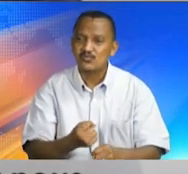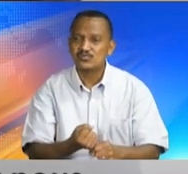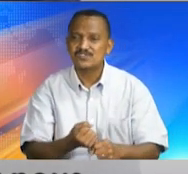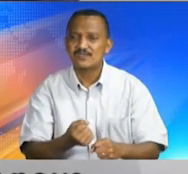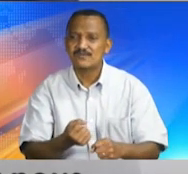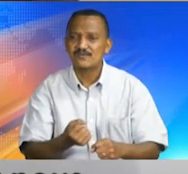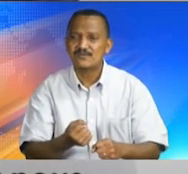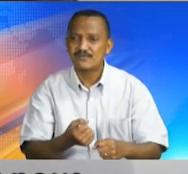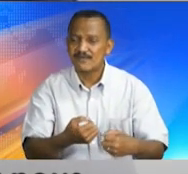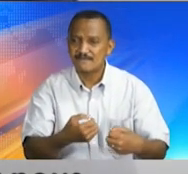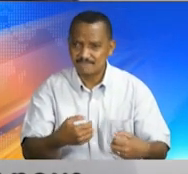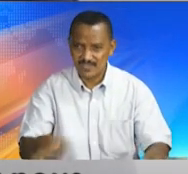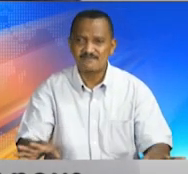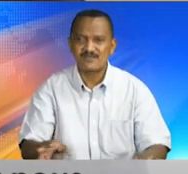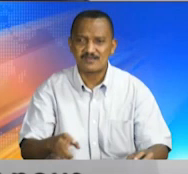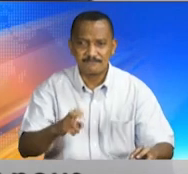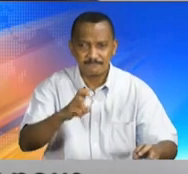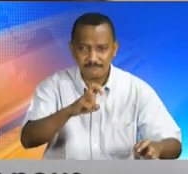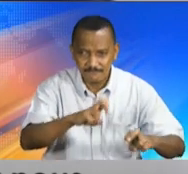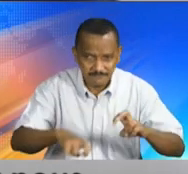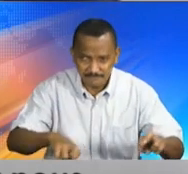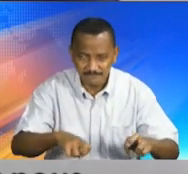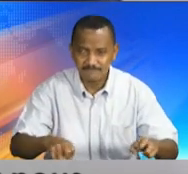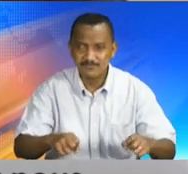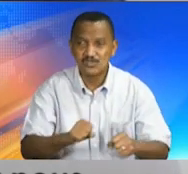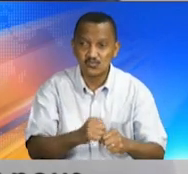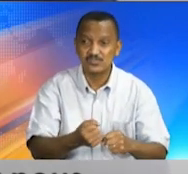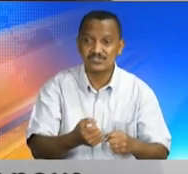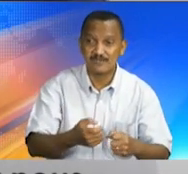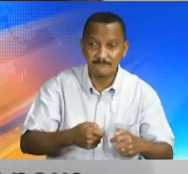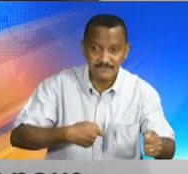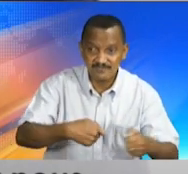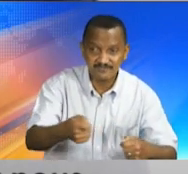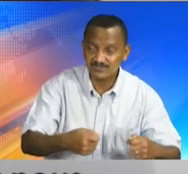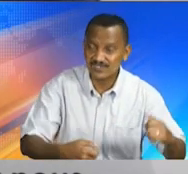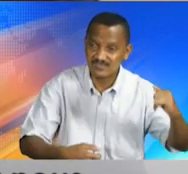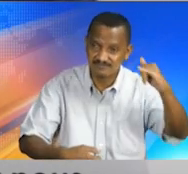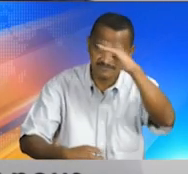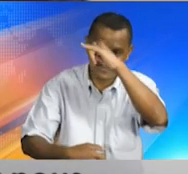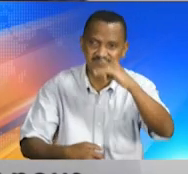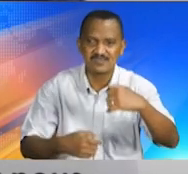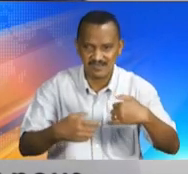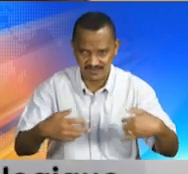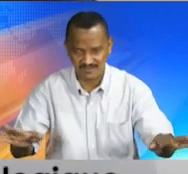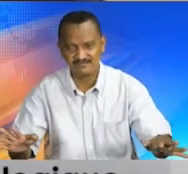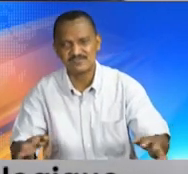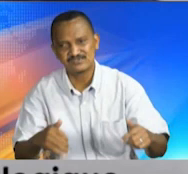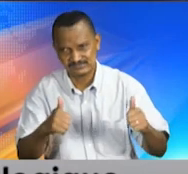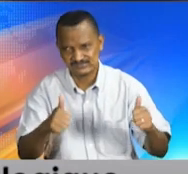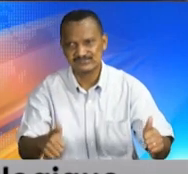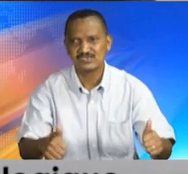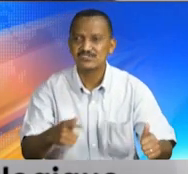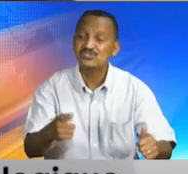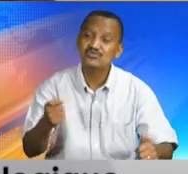zavatra tena mbola azontsika rehetra trandrahana mihitsy izy io satria na ny tsena ny ivelany arany a dia tena hoe mbola afaka hidirana tsara mihitsy satria ny tantely